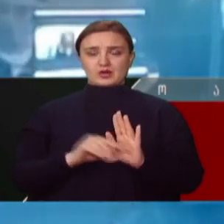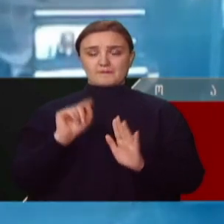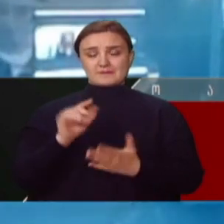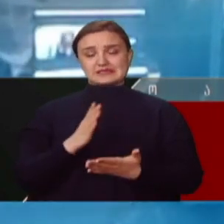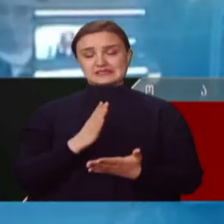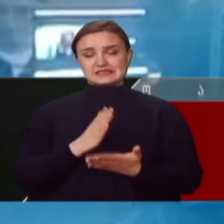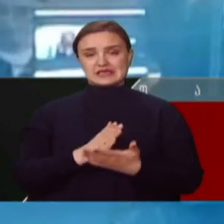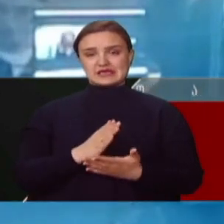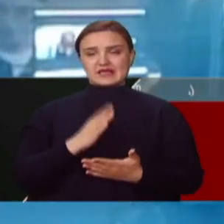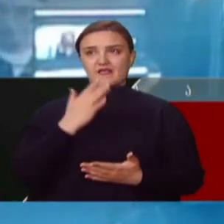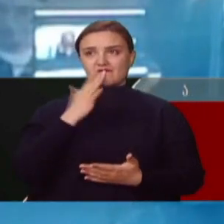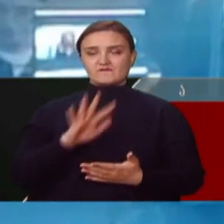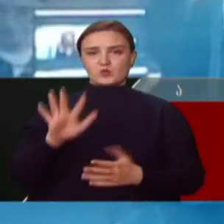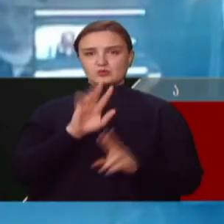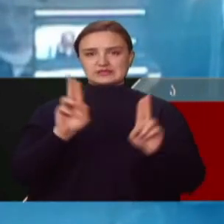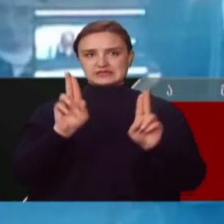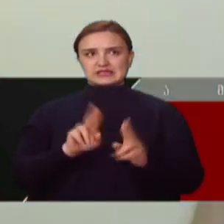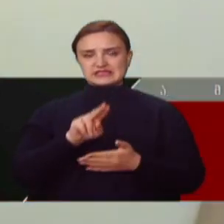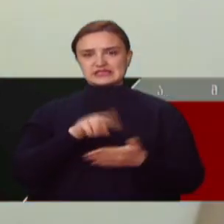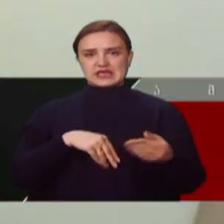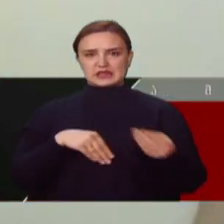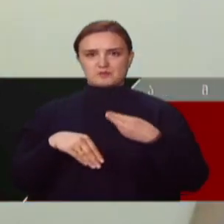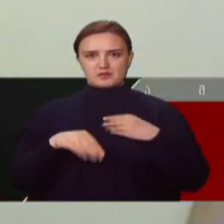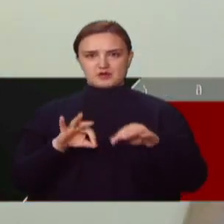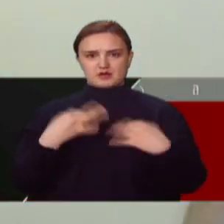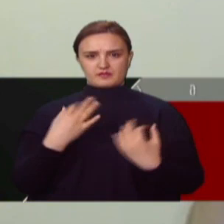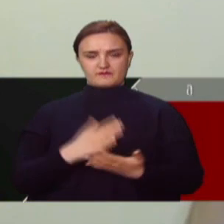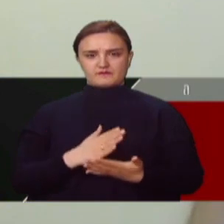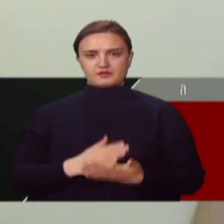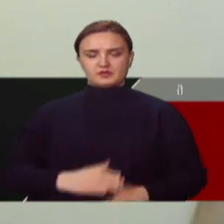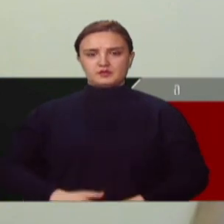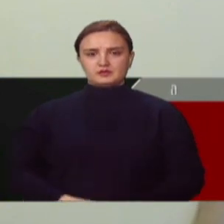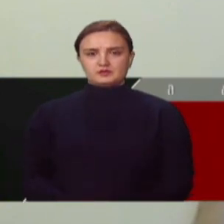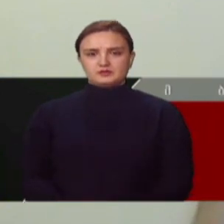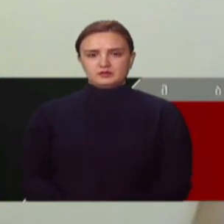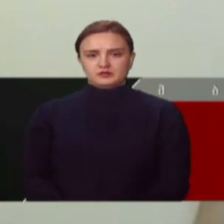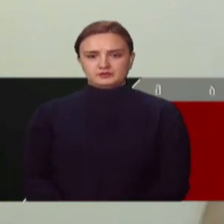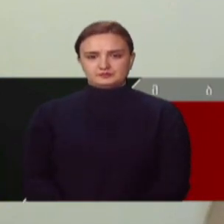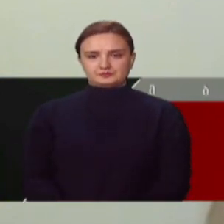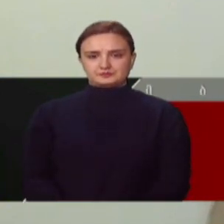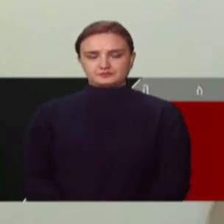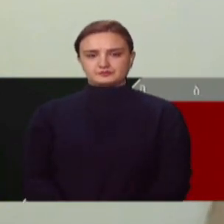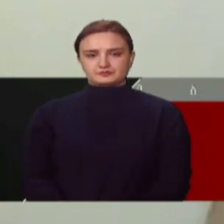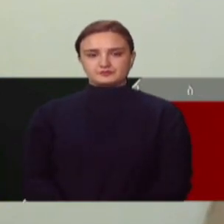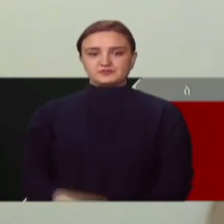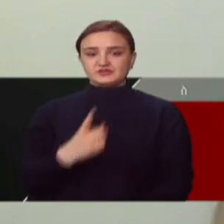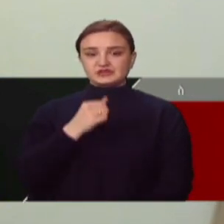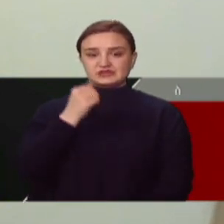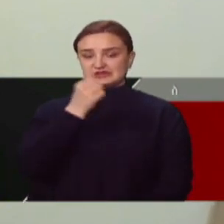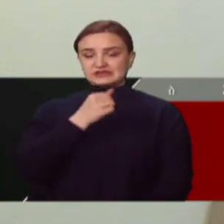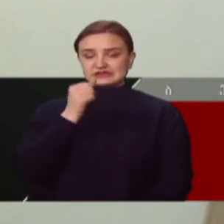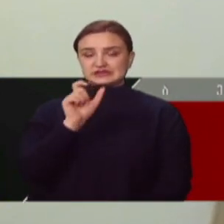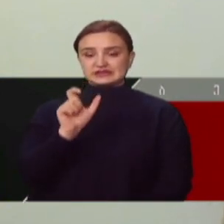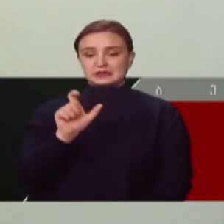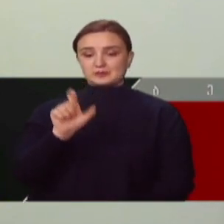გააჩნია ISO ევროპული სტანდარტის სერტიფიკატი. განკურნების მაჩვენებელი პირველ წელს პაციენტისთვის ძალიან მნიშვნელოვანია, რომ